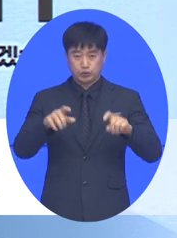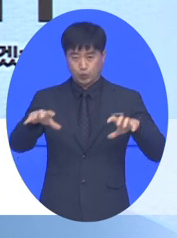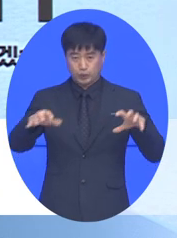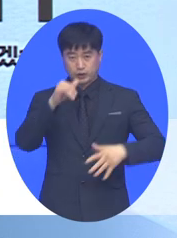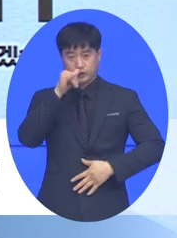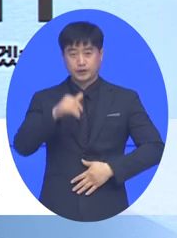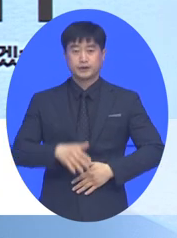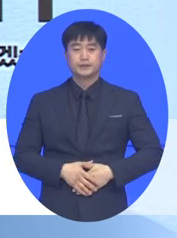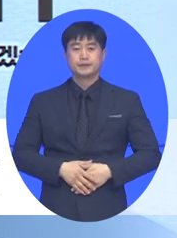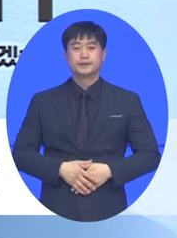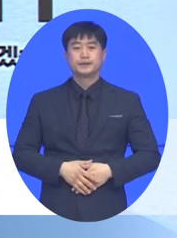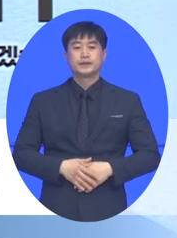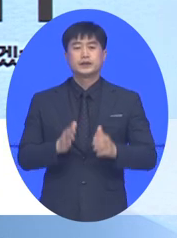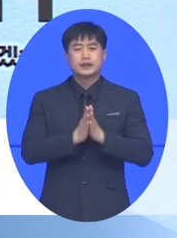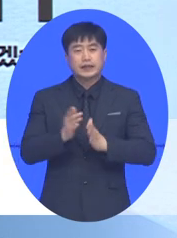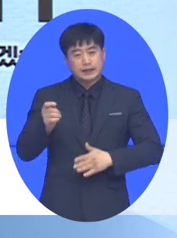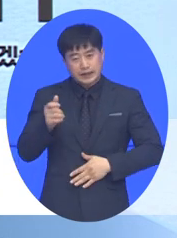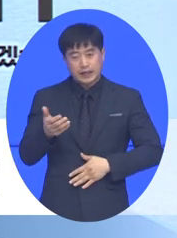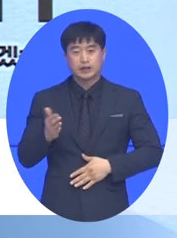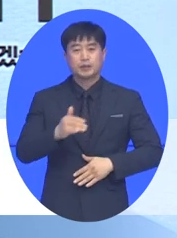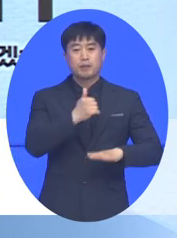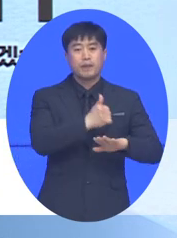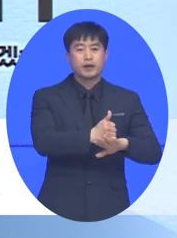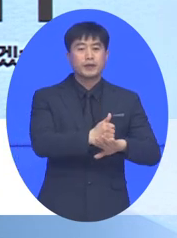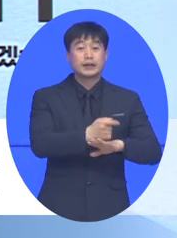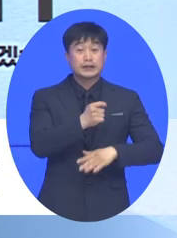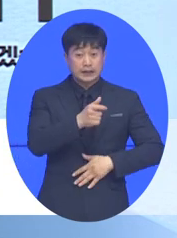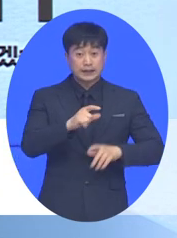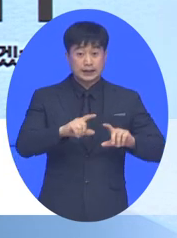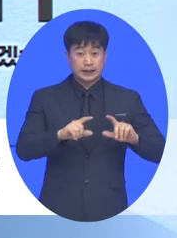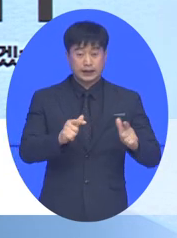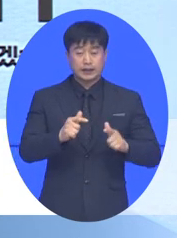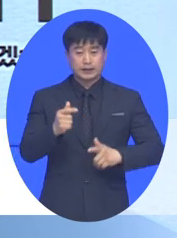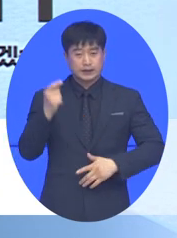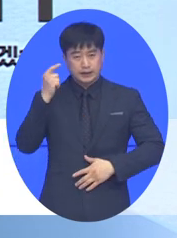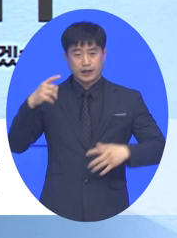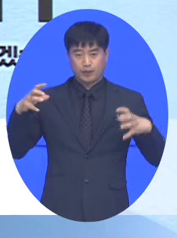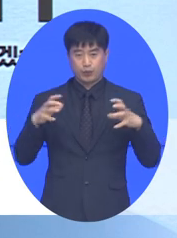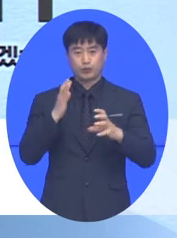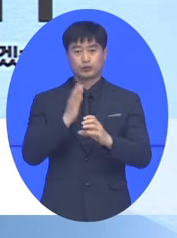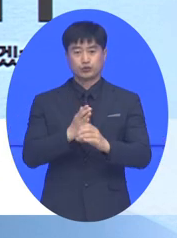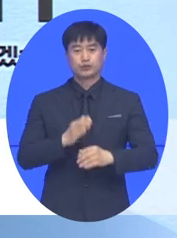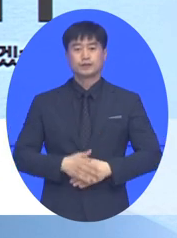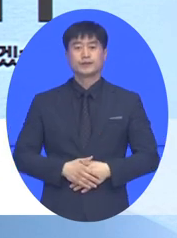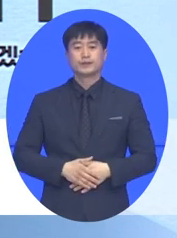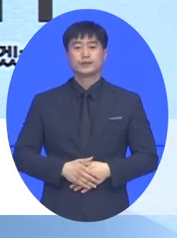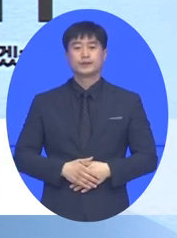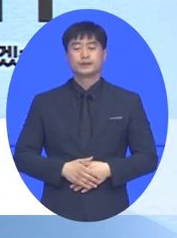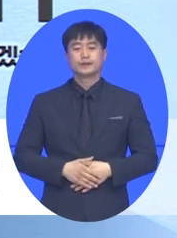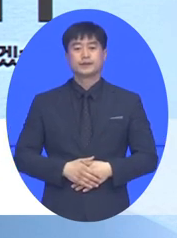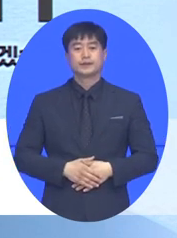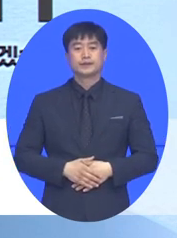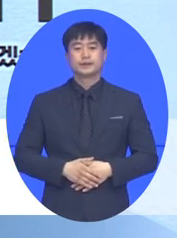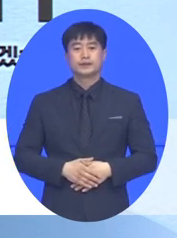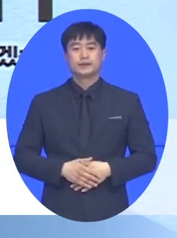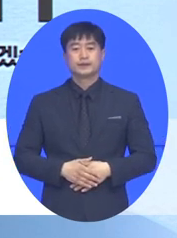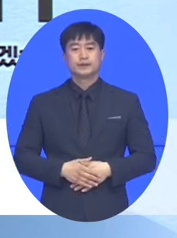있었는데요 시작은 작지만 끝은 결코 작지 않도록 그 의지들이 모아지고 있는 모습입니다 최지영